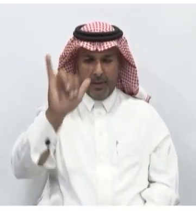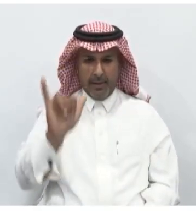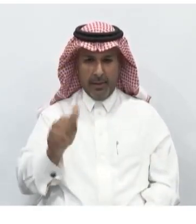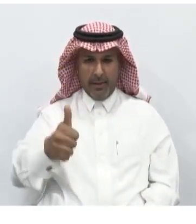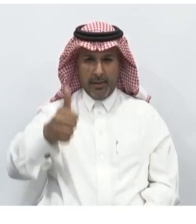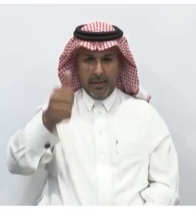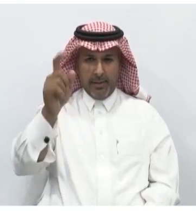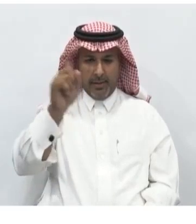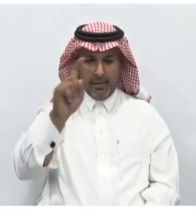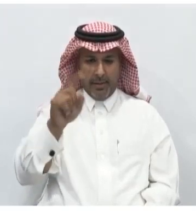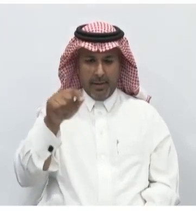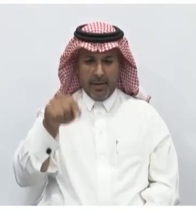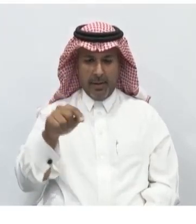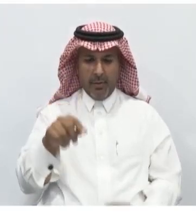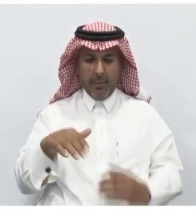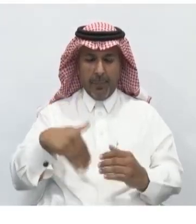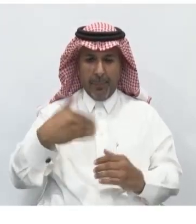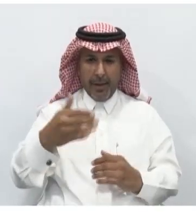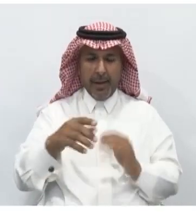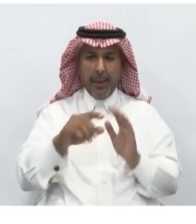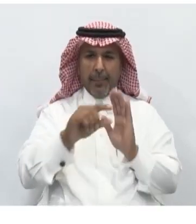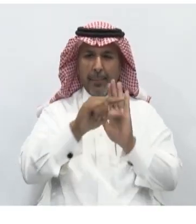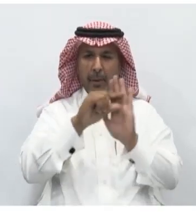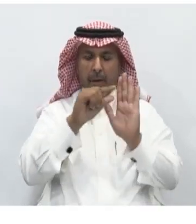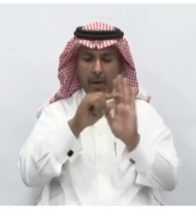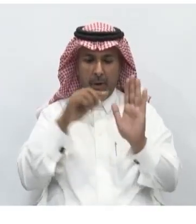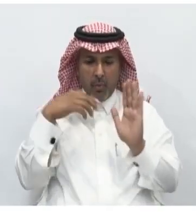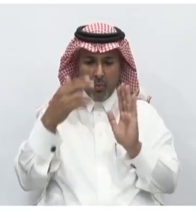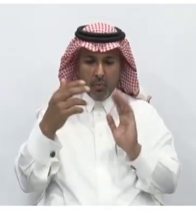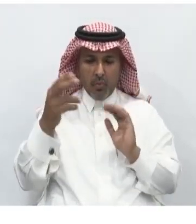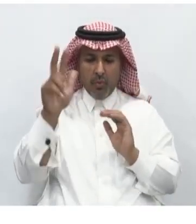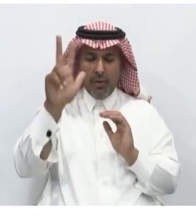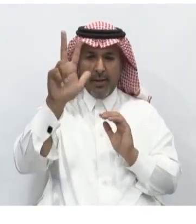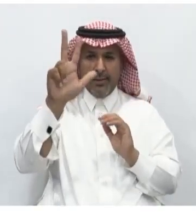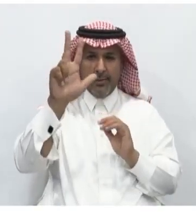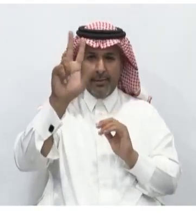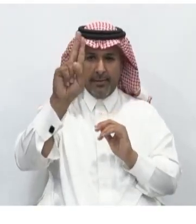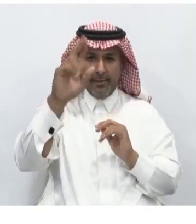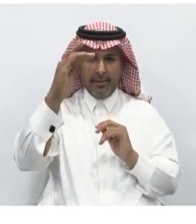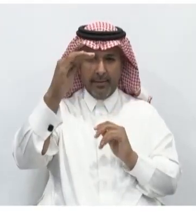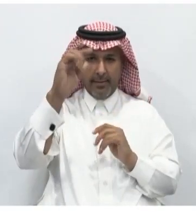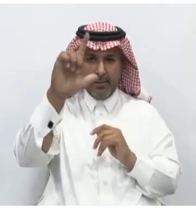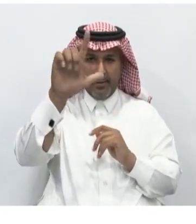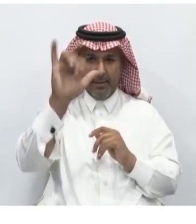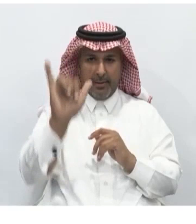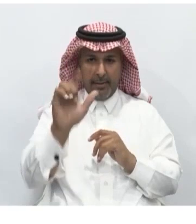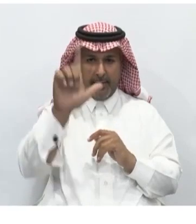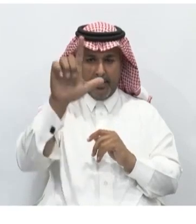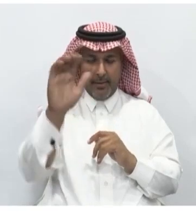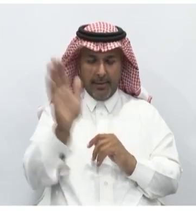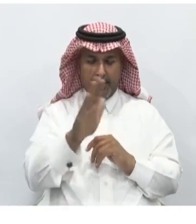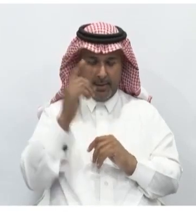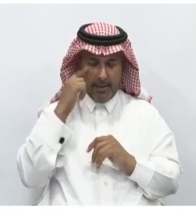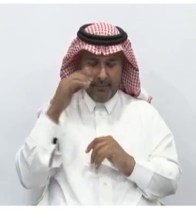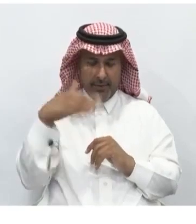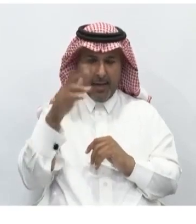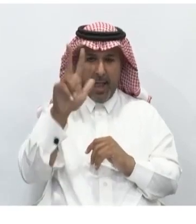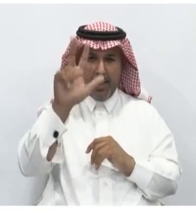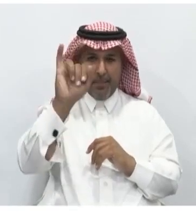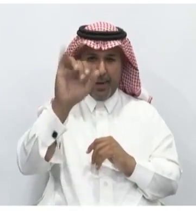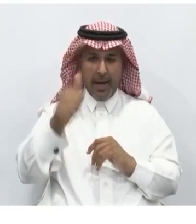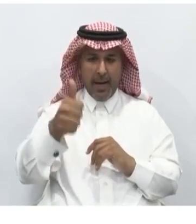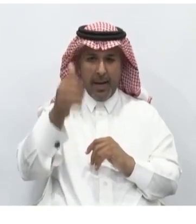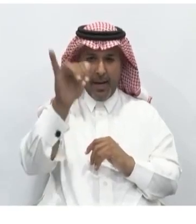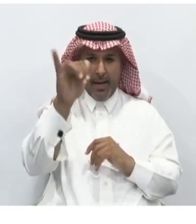و سنبدأ في استعمالات الأملاح المائية نرحب بأستاذنا بدر الحمود معلم لغة الإشارة. الفكرة